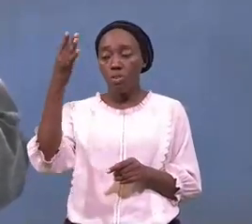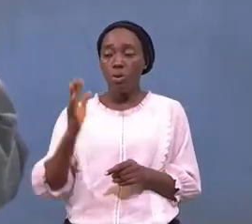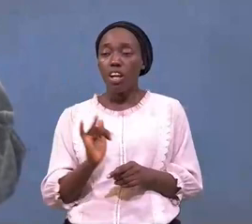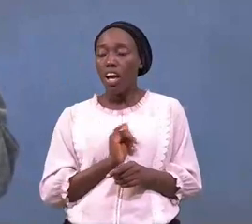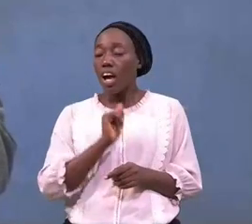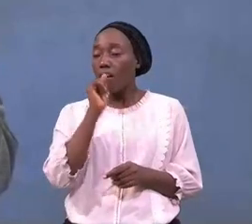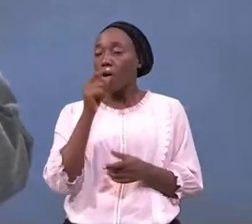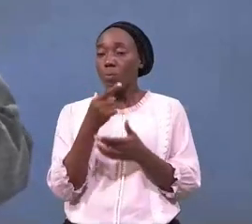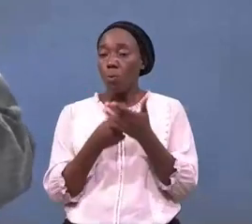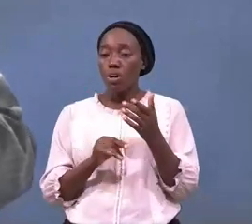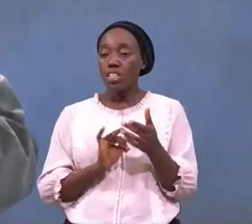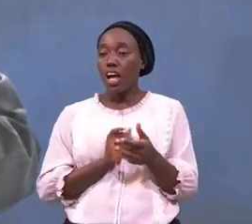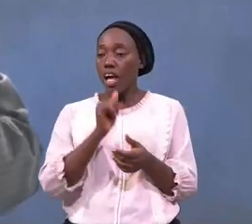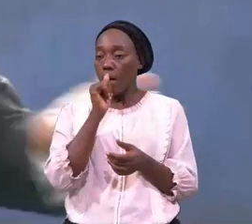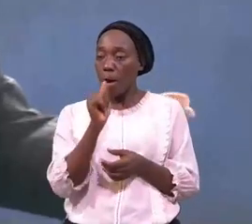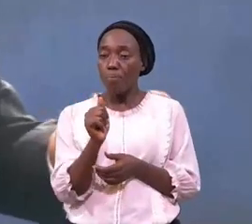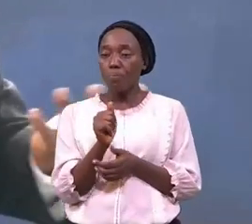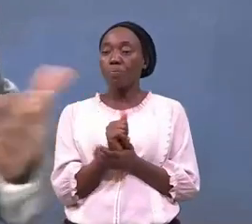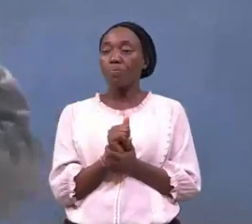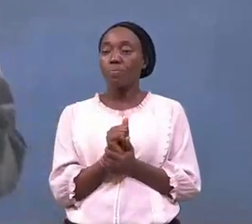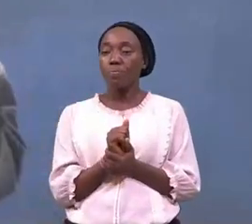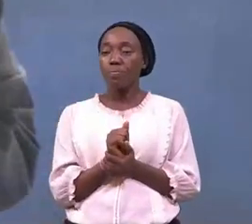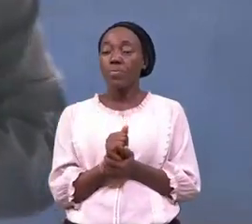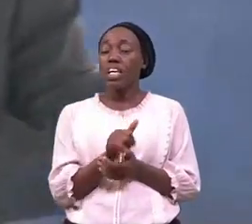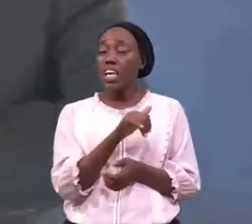Par la grâce de Dieu, je suis ce que je suis.